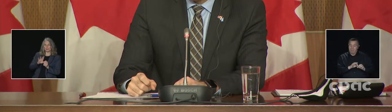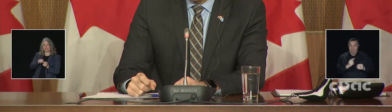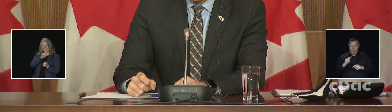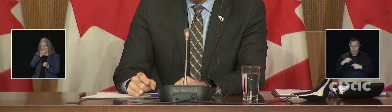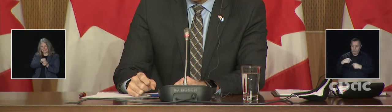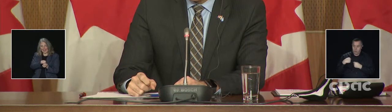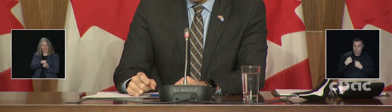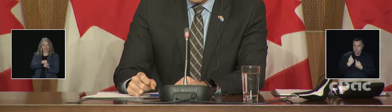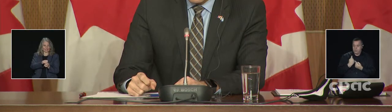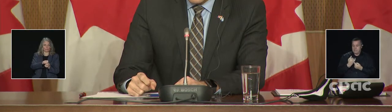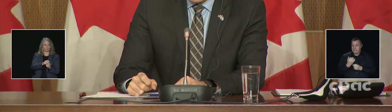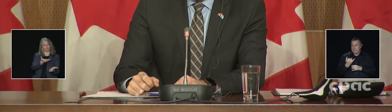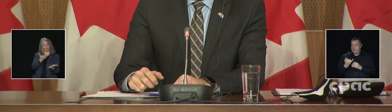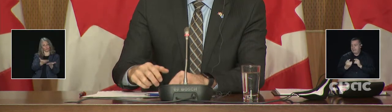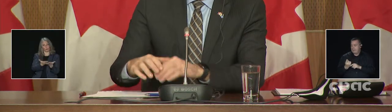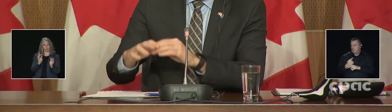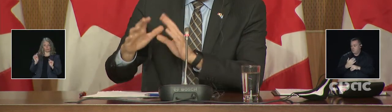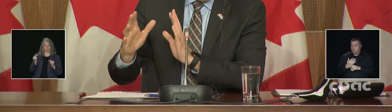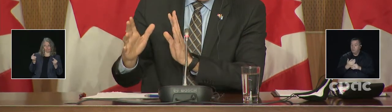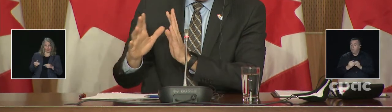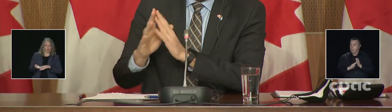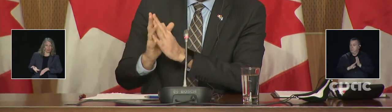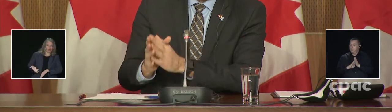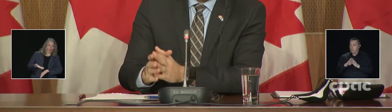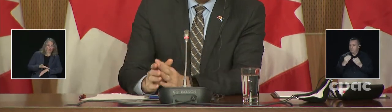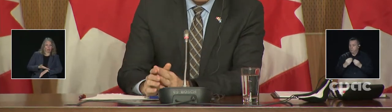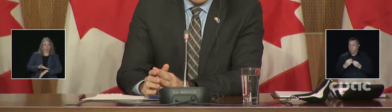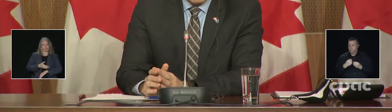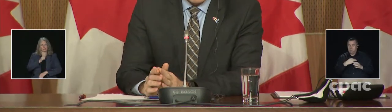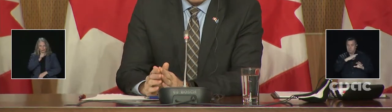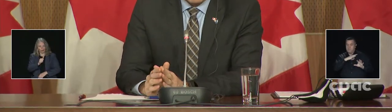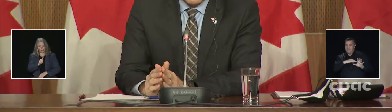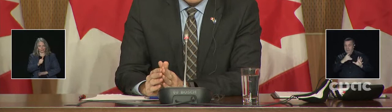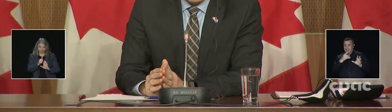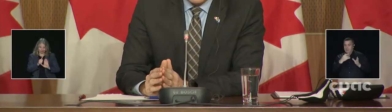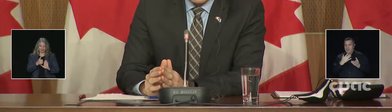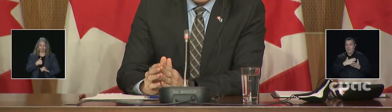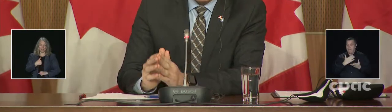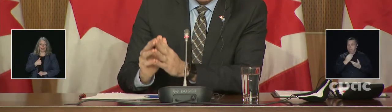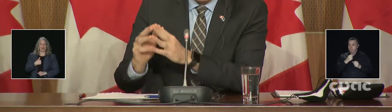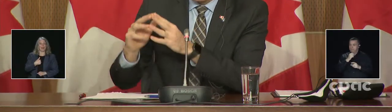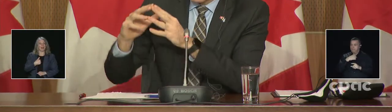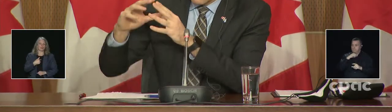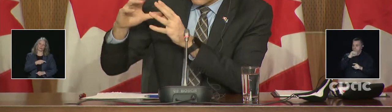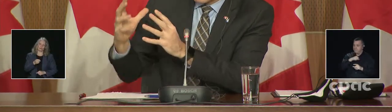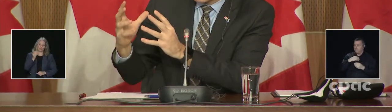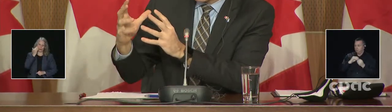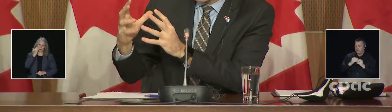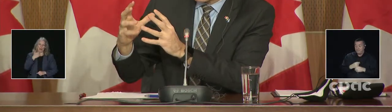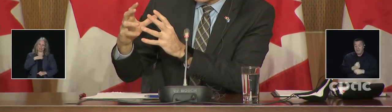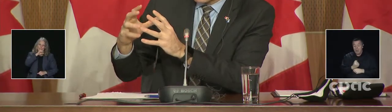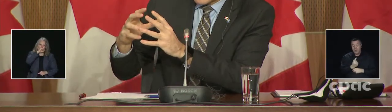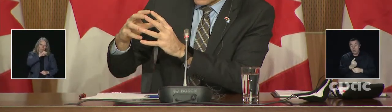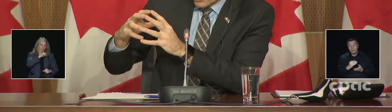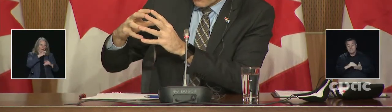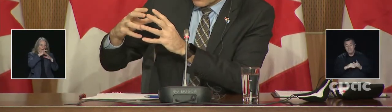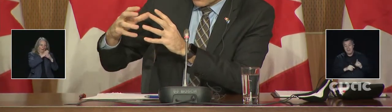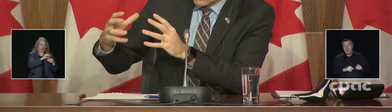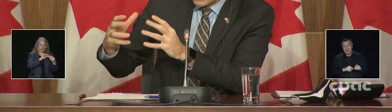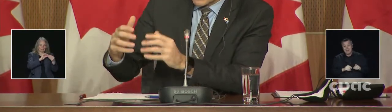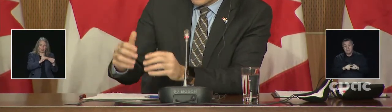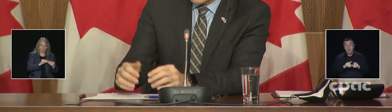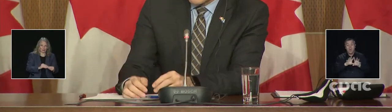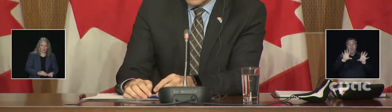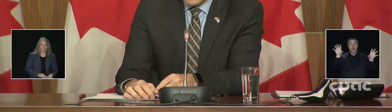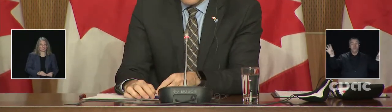au cours des derniers jours. Parce que, si je peux me permettre, là, comme vous savez, j'aime beaucoup les chiffres. Donc le 11 000, c'est la somme de